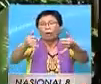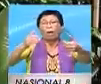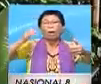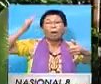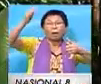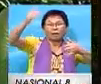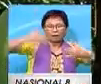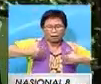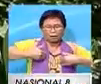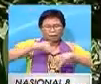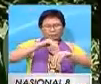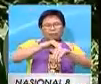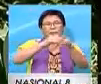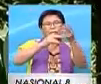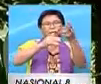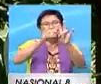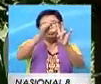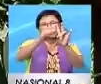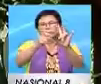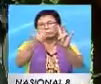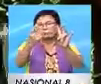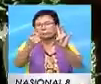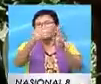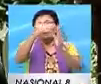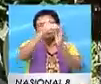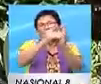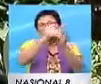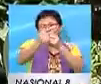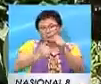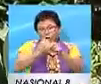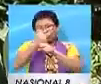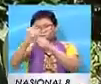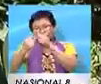bakal diadakan pada 17 November ini. Acara